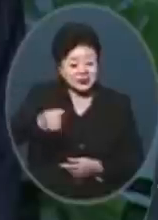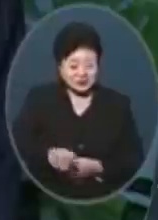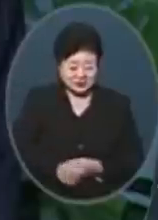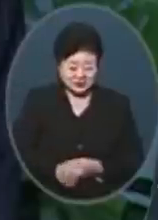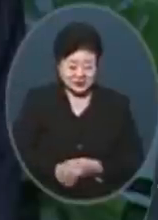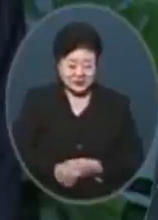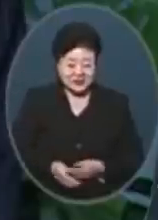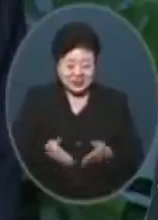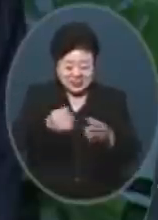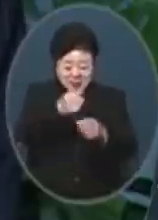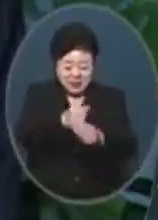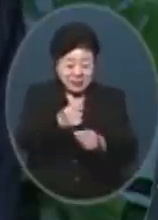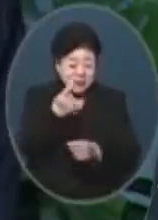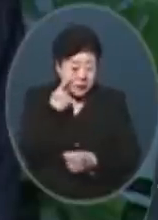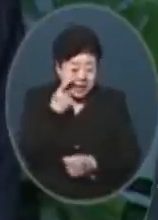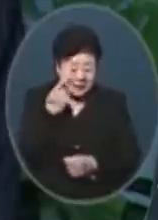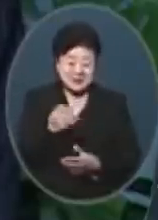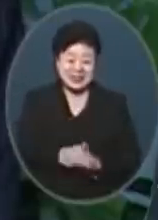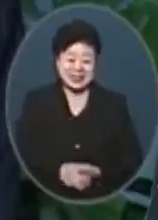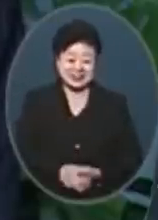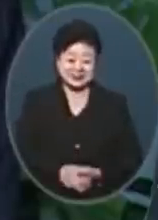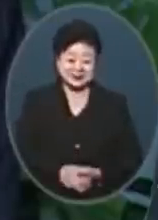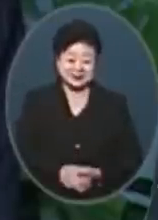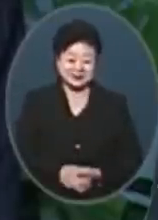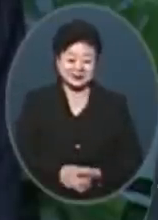길을 막는 것이라고 생각해야 되겠는데